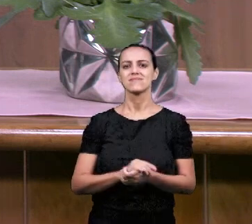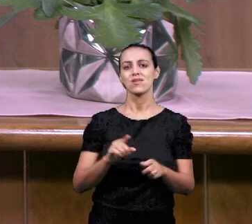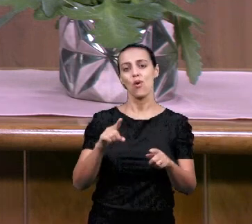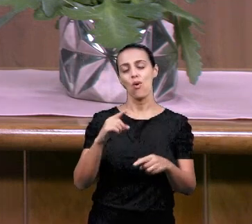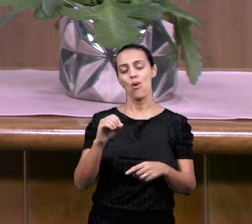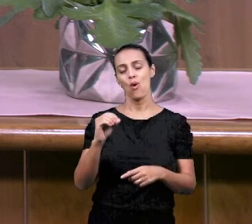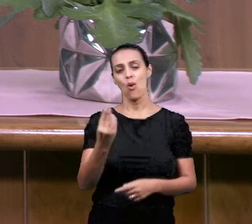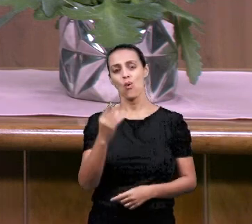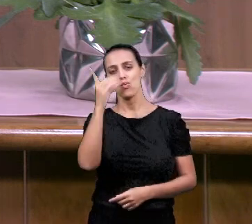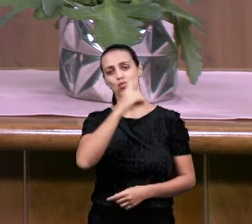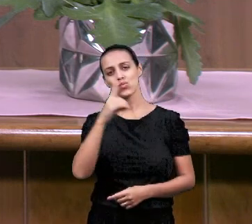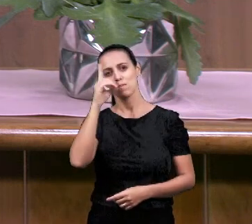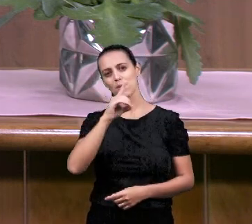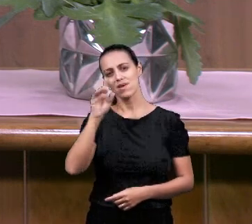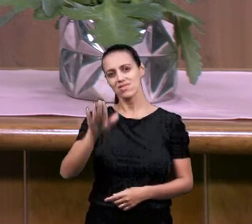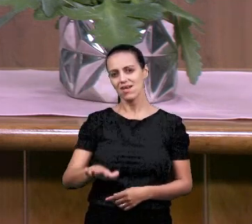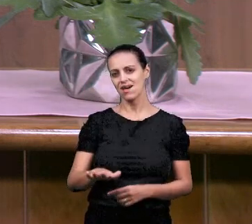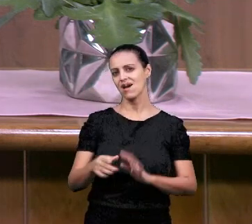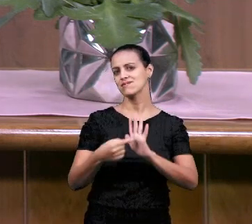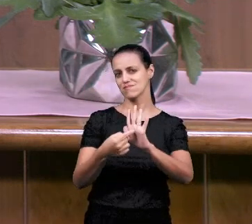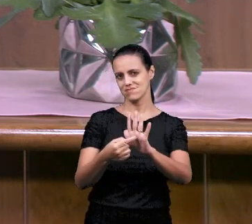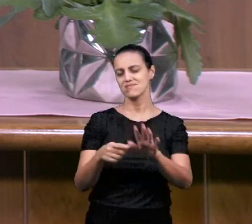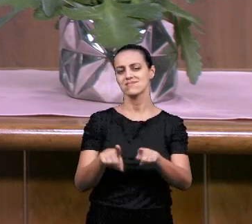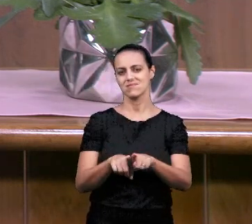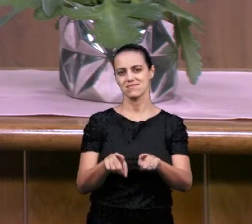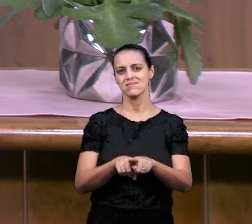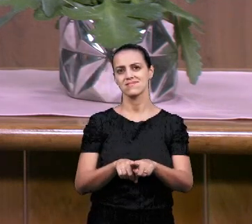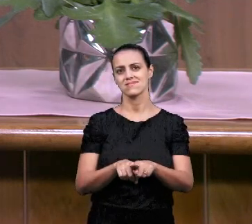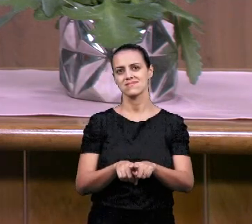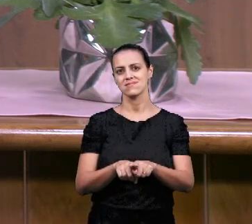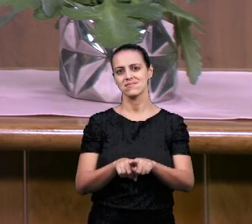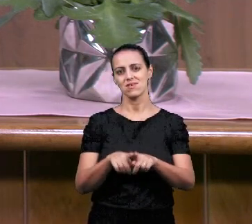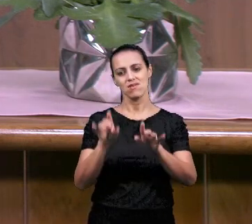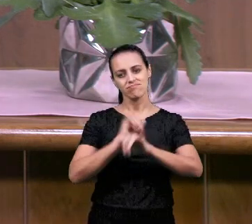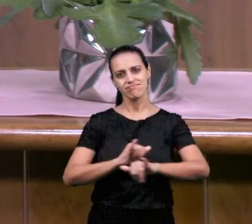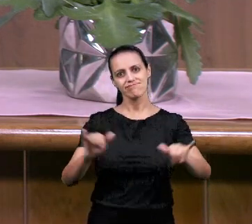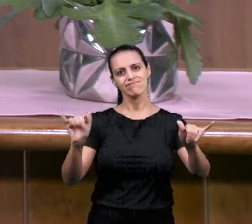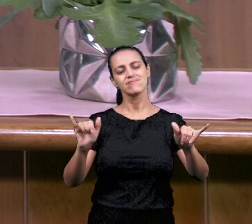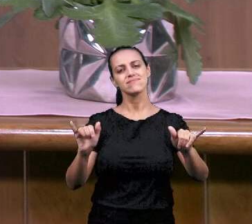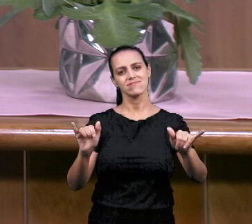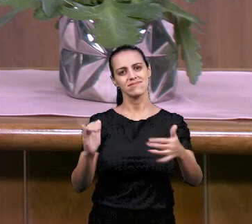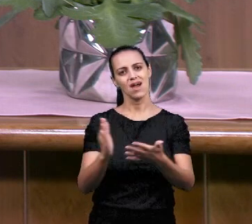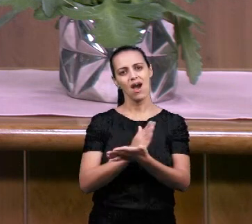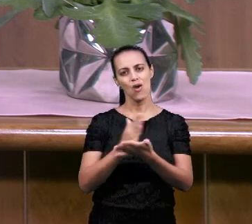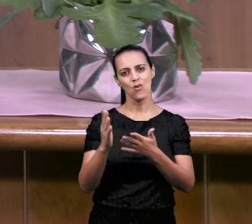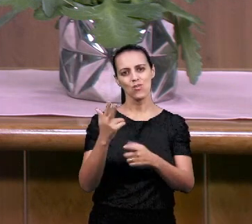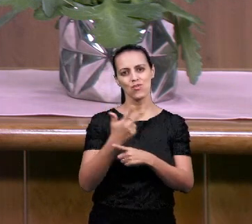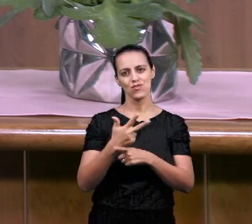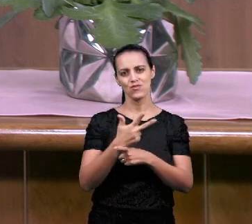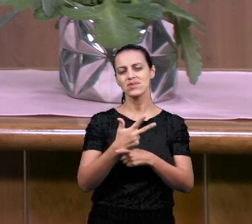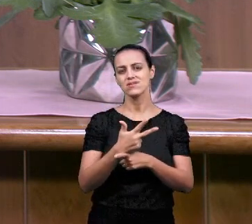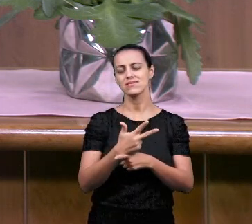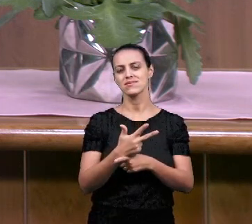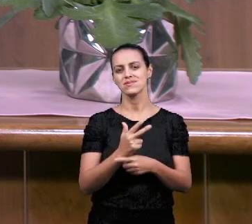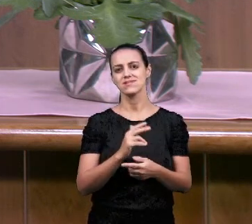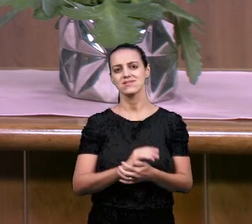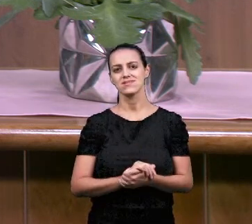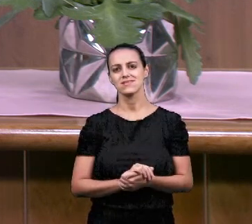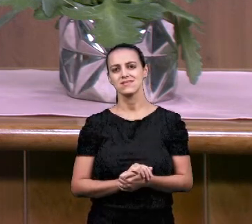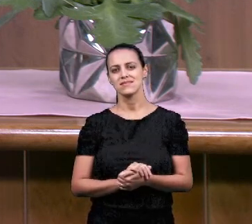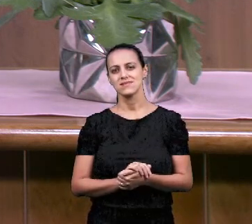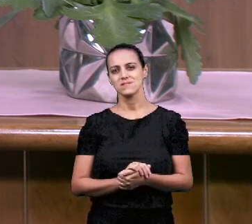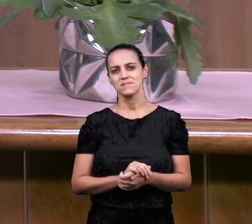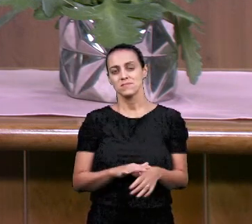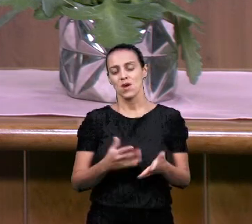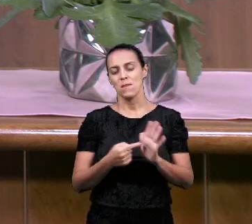dimanche après-midi. Nous allons donc transmettre quelques-uns de ces vidéos qui ont été apportées comme